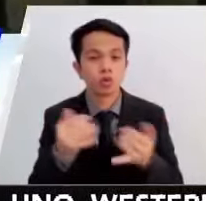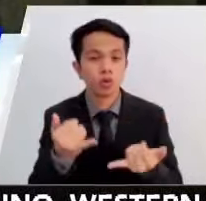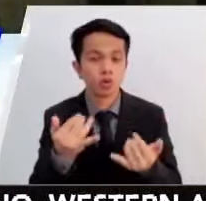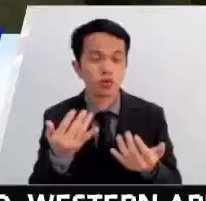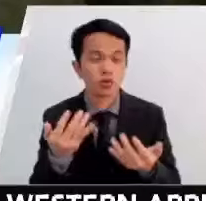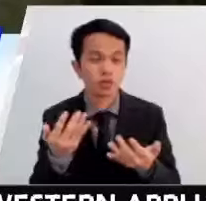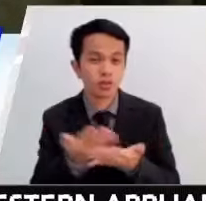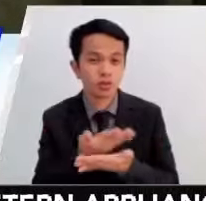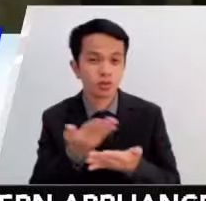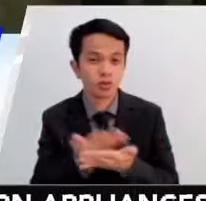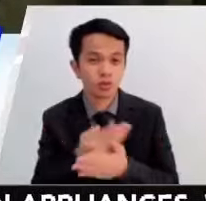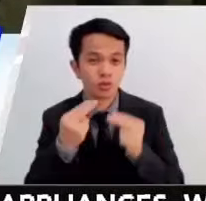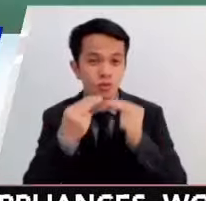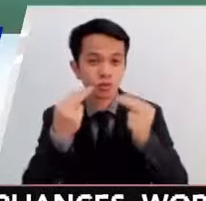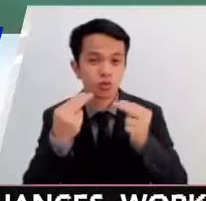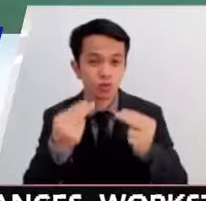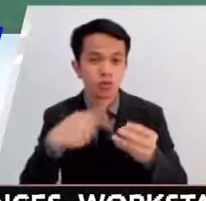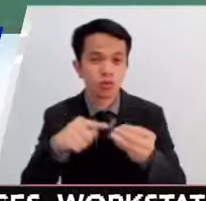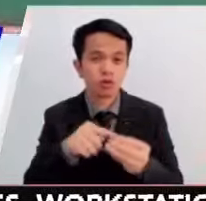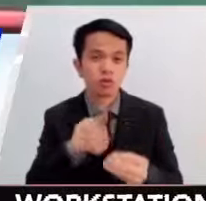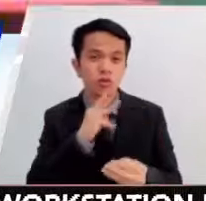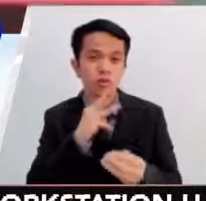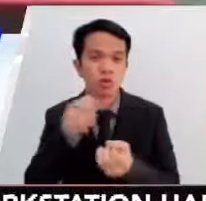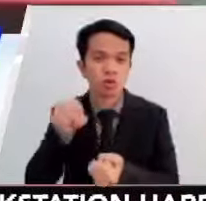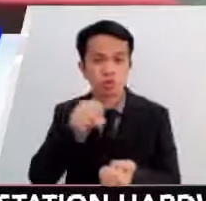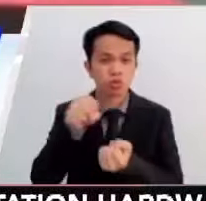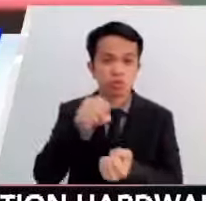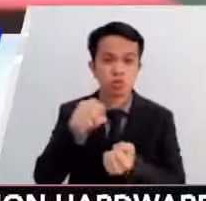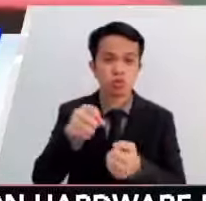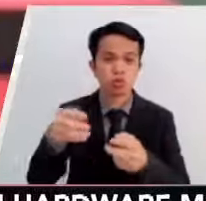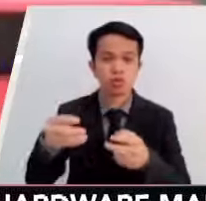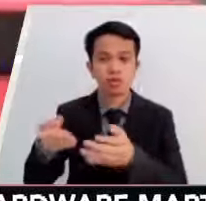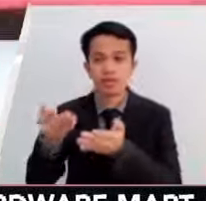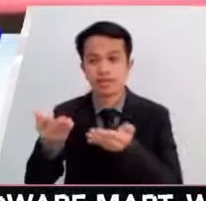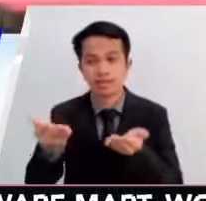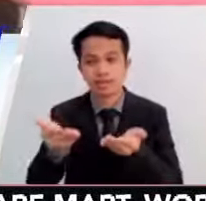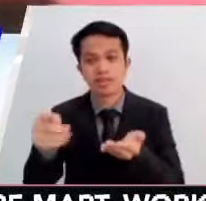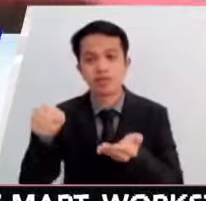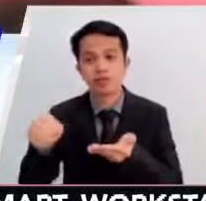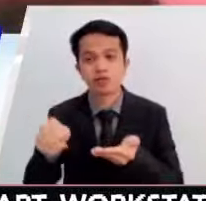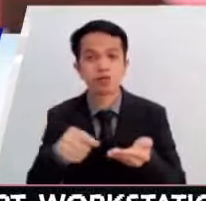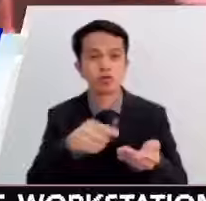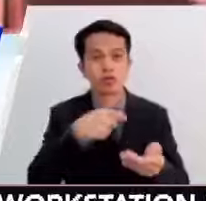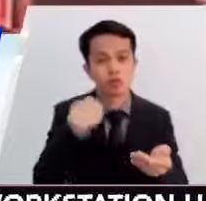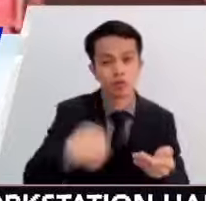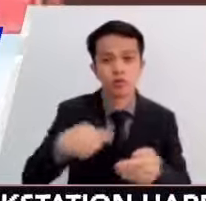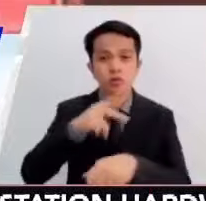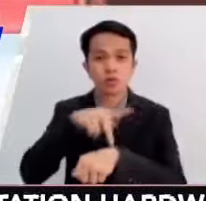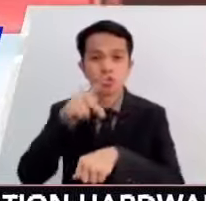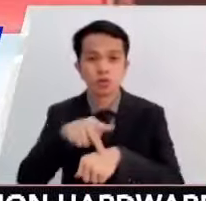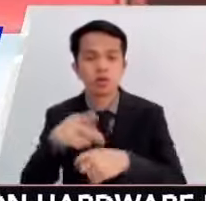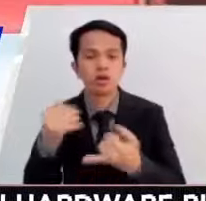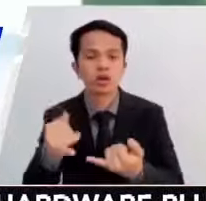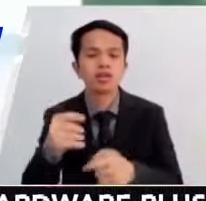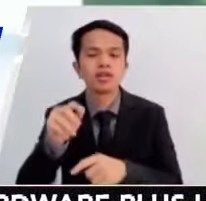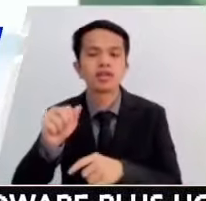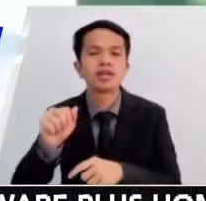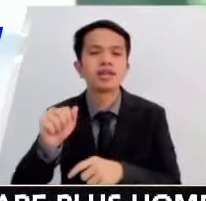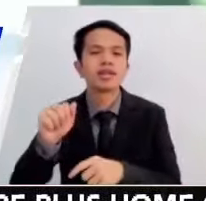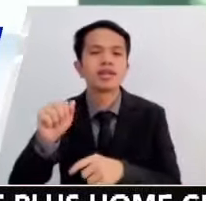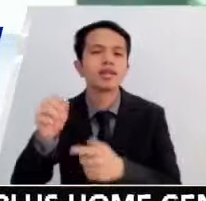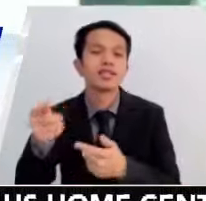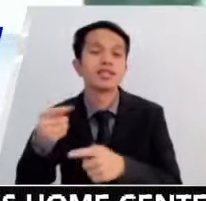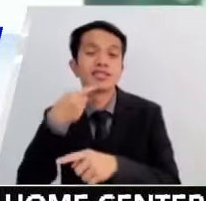pambabangga at pang-water cannon at paggamit ng flare ng China laban sa Pilipinas, iginiit naman ni AFP Chief General Romeo Browner na